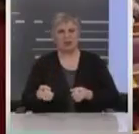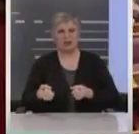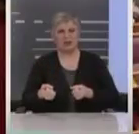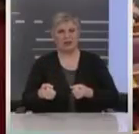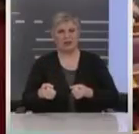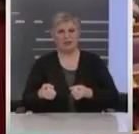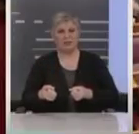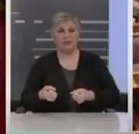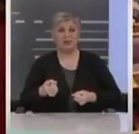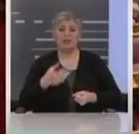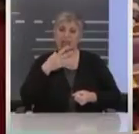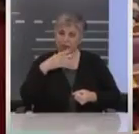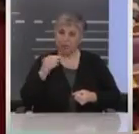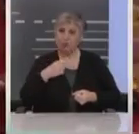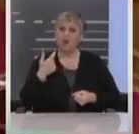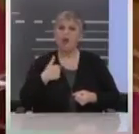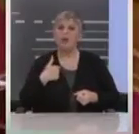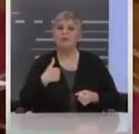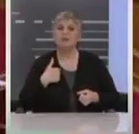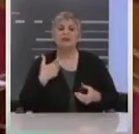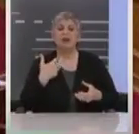Να λοιπόν γιατί έχουμε υπεραπόδοση.